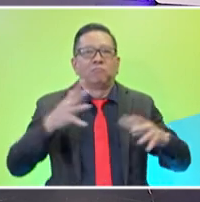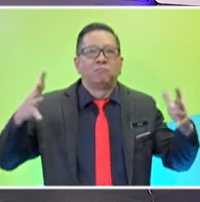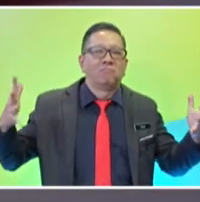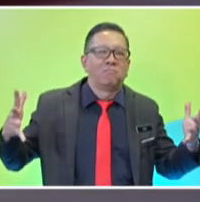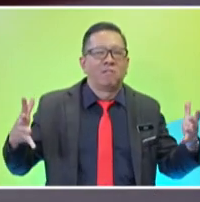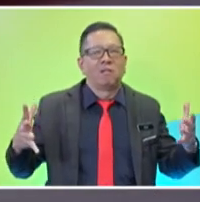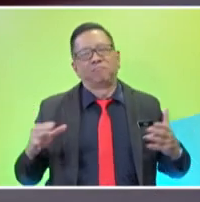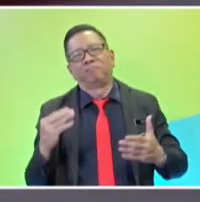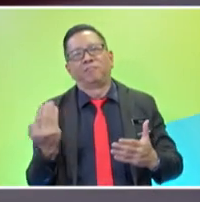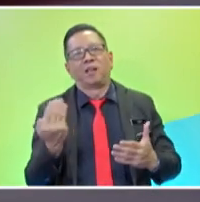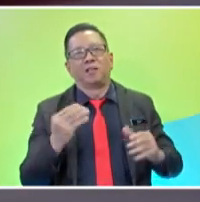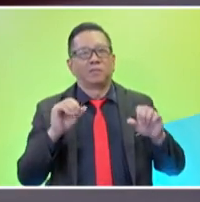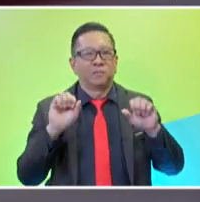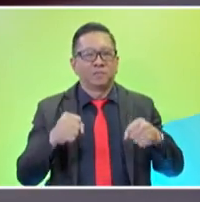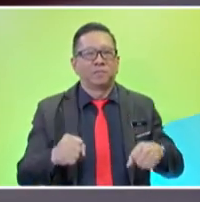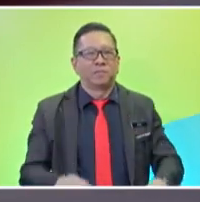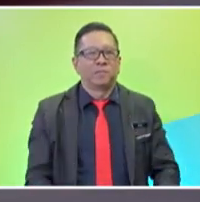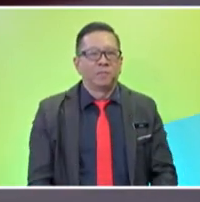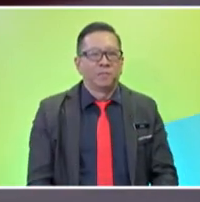sudah memadam Oke